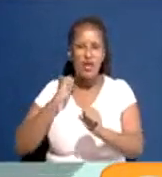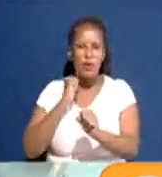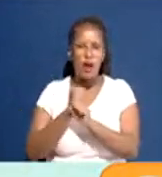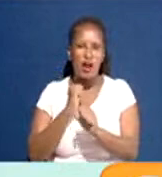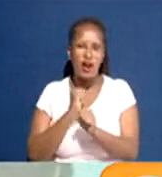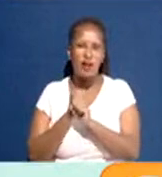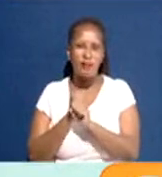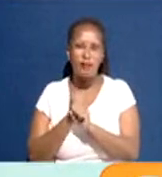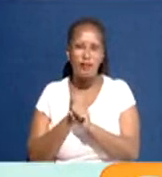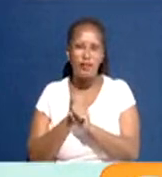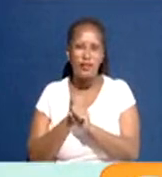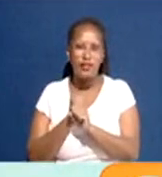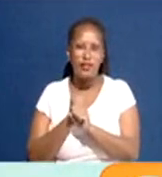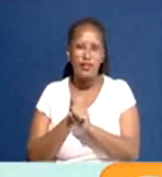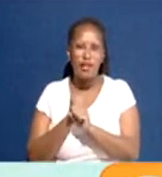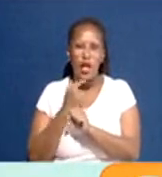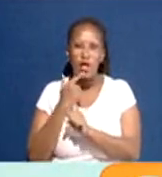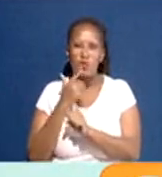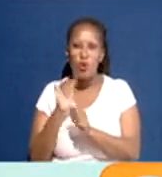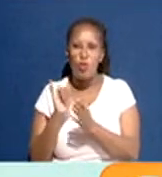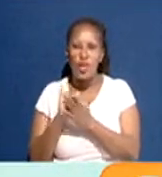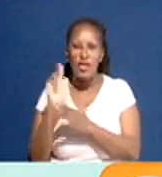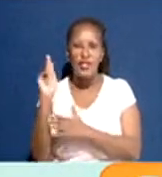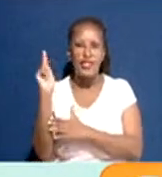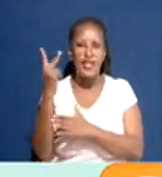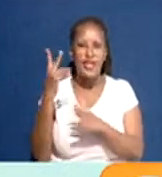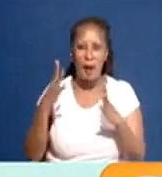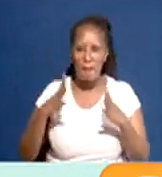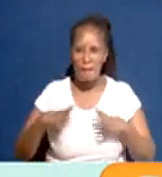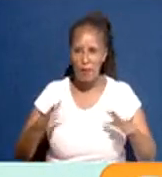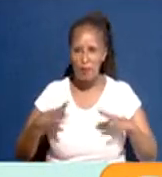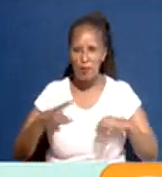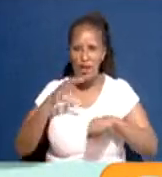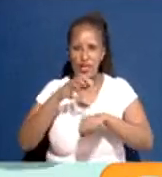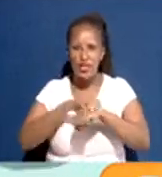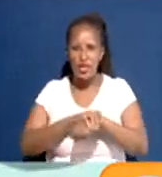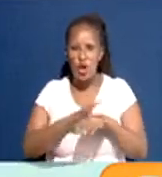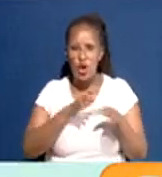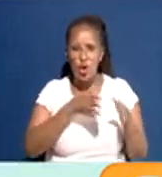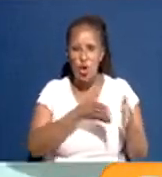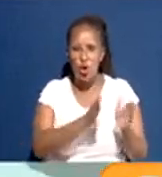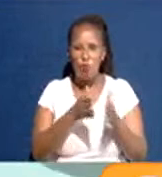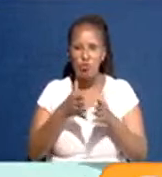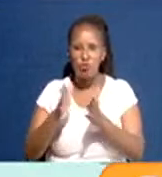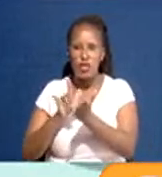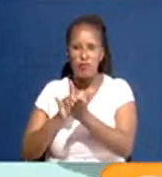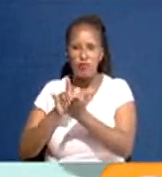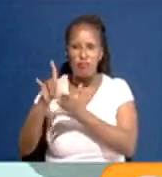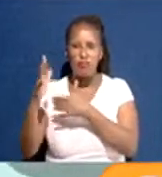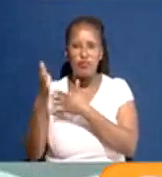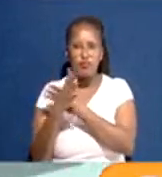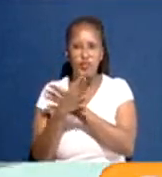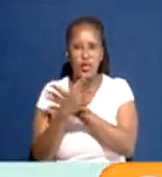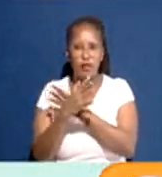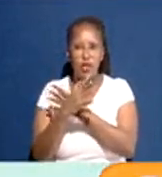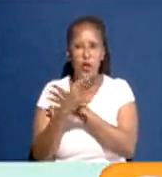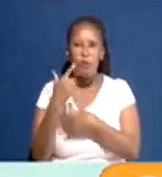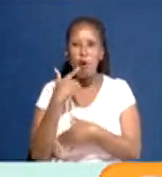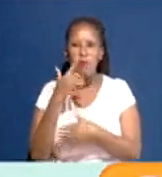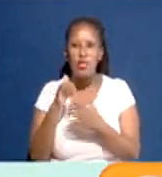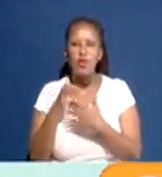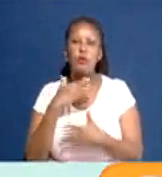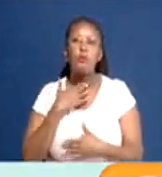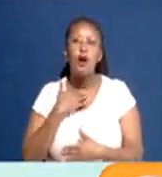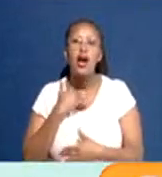agreement ili wananchi wa Kenya wapate nafasi, kwa sababu wametueleza